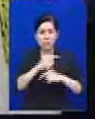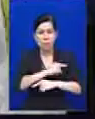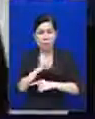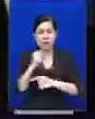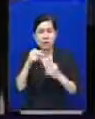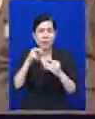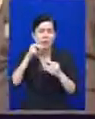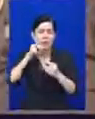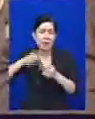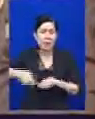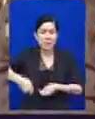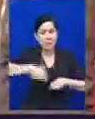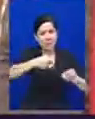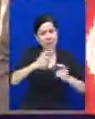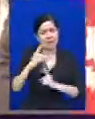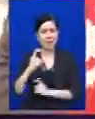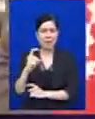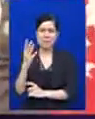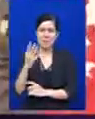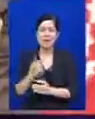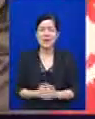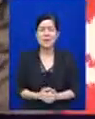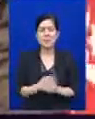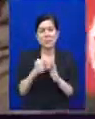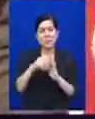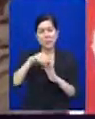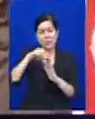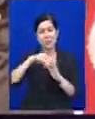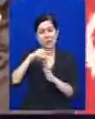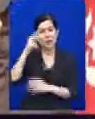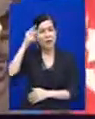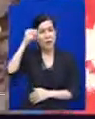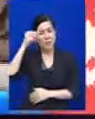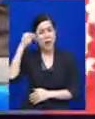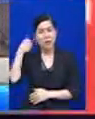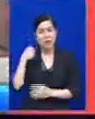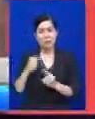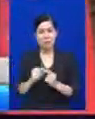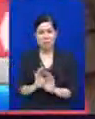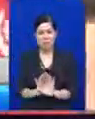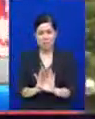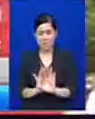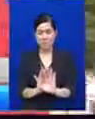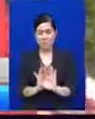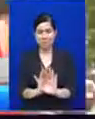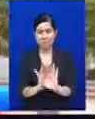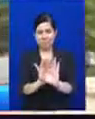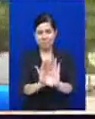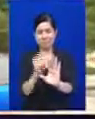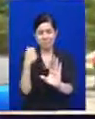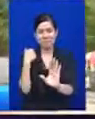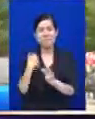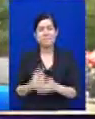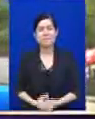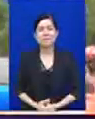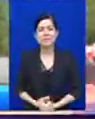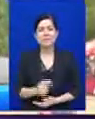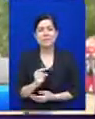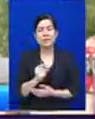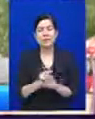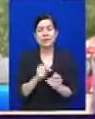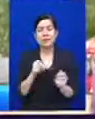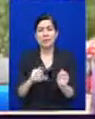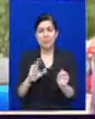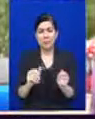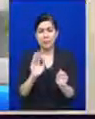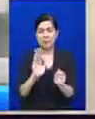ะส่วนที่จังหวัดลำปางมีการปล่อยขบวนรณรงค์ป้องกันและลดอุบัติเหตุทางถนนค่ะที่บริเวณขวงนครเทศบาลน